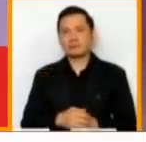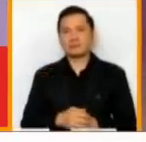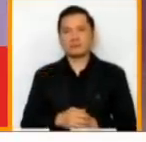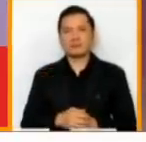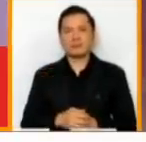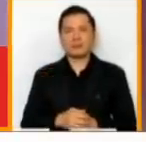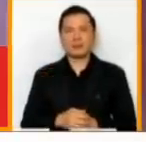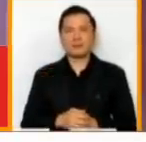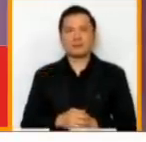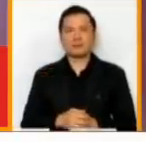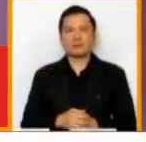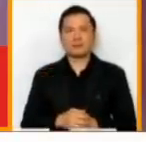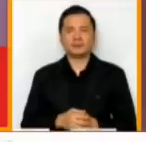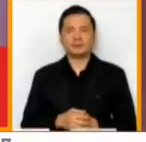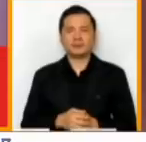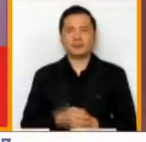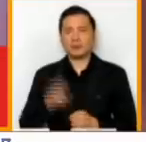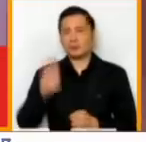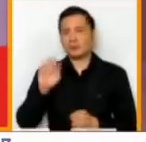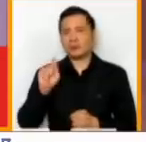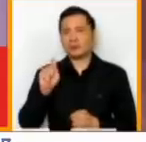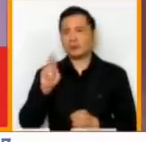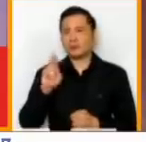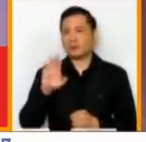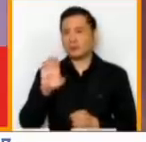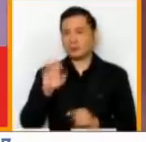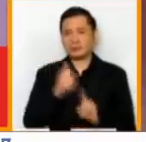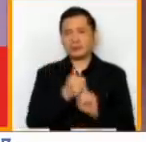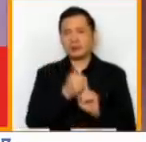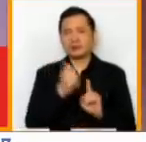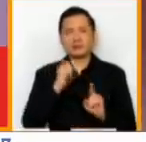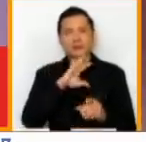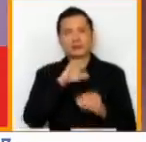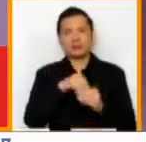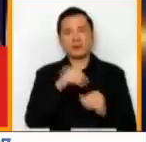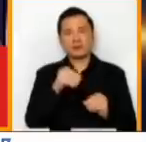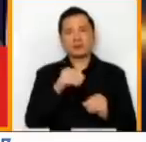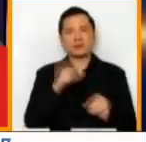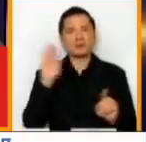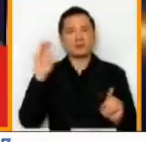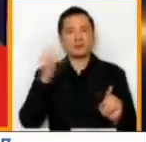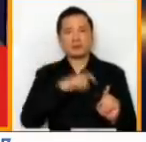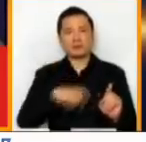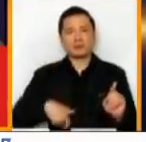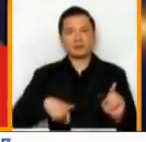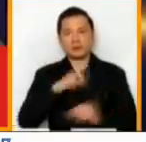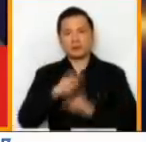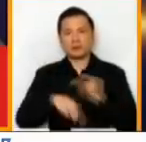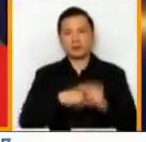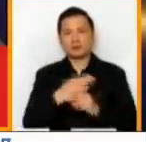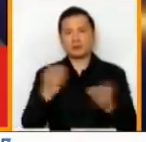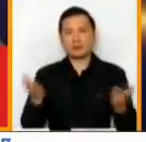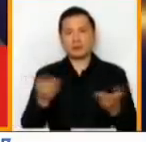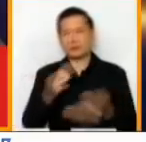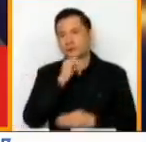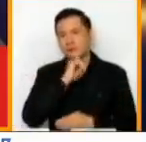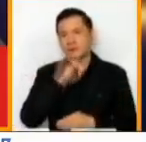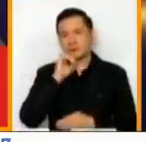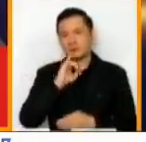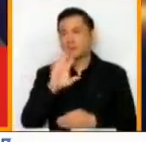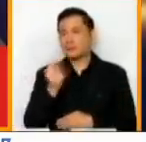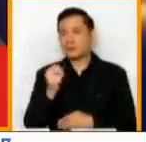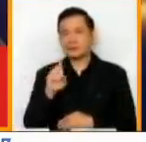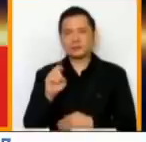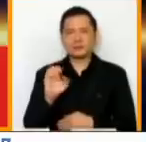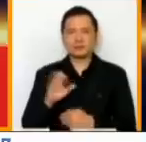Si Beatrice ang kakatawan sa Pilipinas sa 2021 Miss Universe na gaganapin sa Israel sa Disyembre. Mapapanood ang